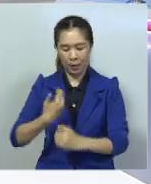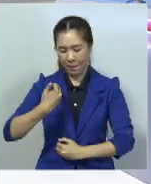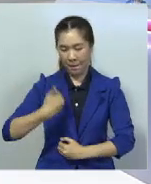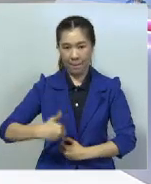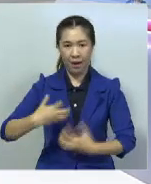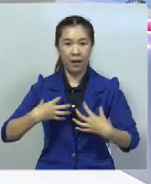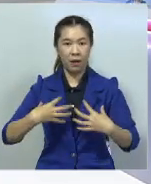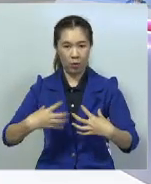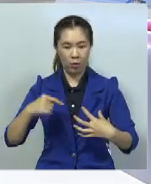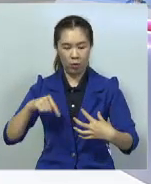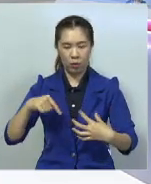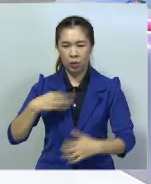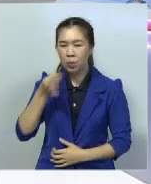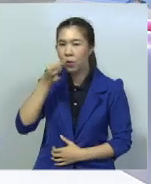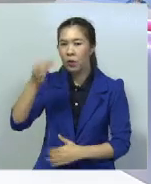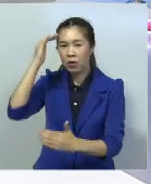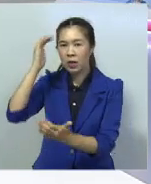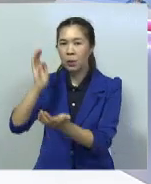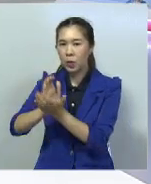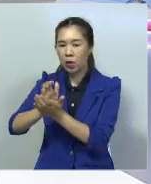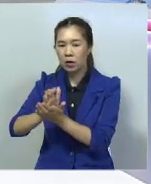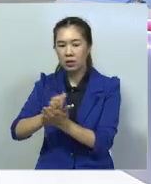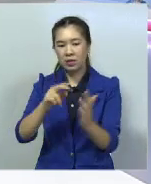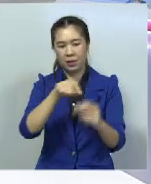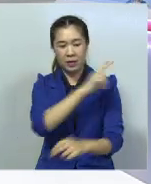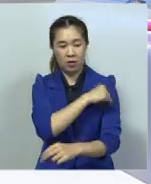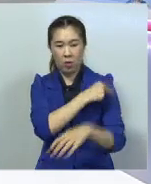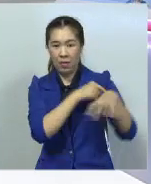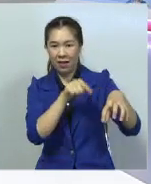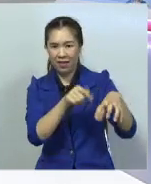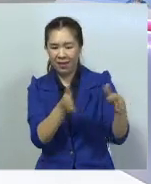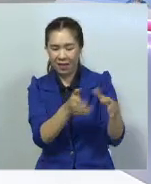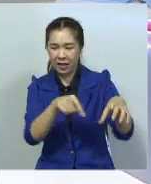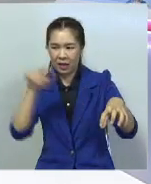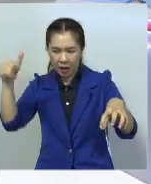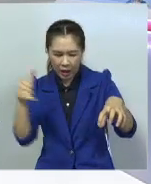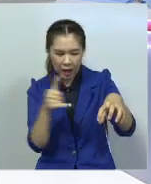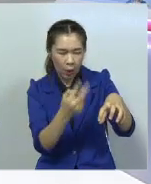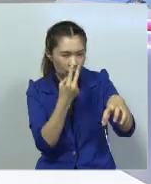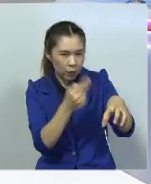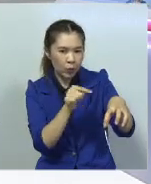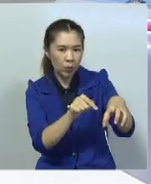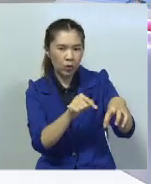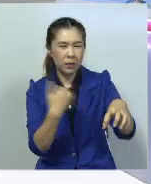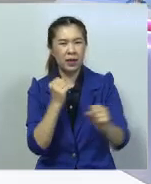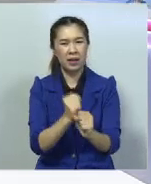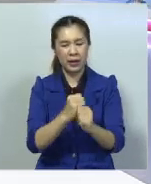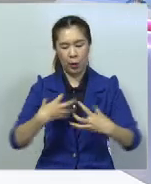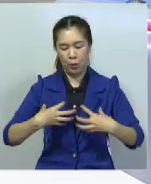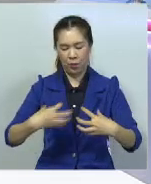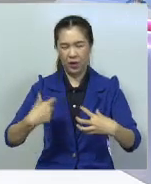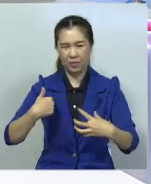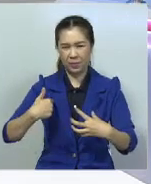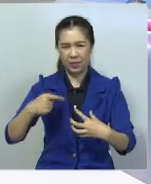ไปร้องให้ตำรวจเนี่ยเข้าไปช่วยตรวจสอบทั้งตัวหมอทั้งคลินิกที่ไปทำเพราะว่าพอไปทำแล้วผลปรากฏว่ามันมีหนองไหลออกม